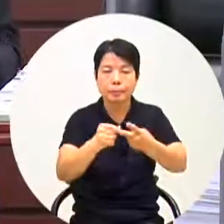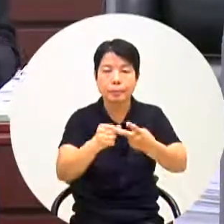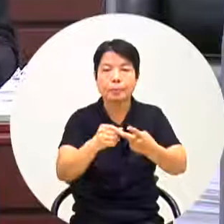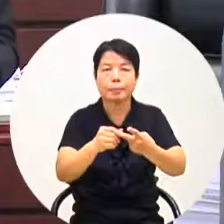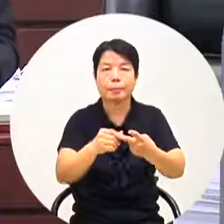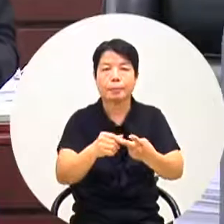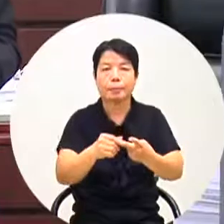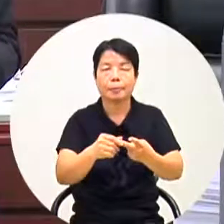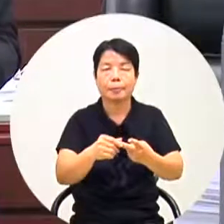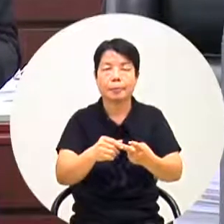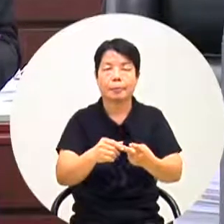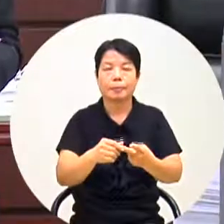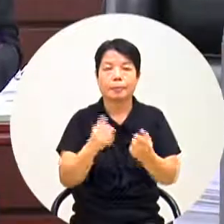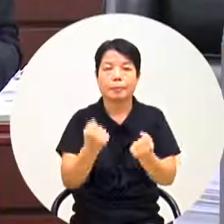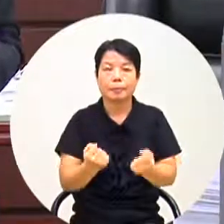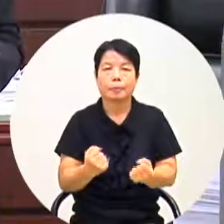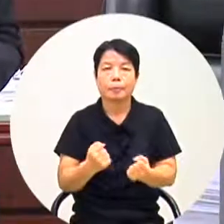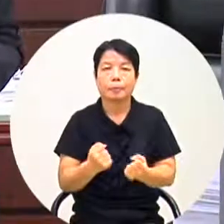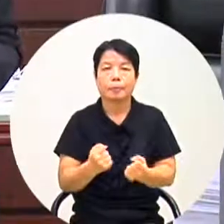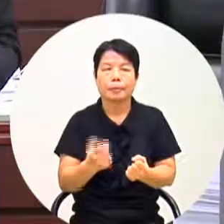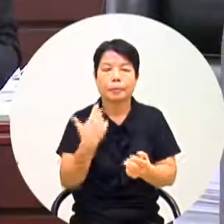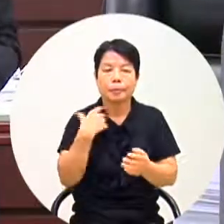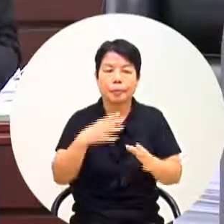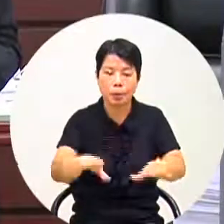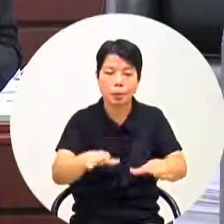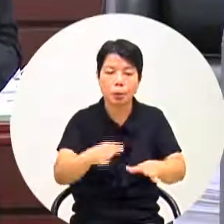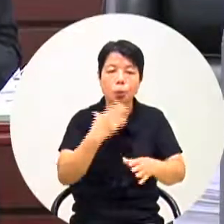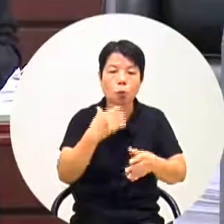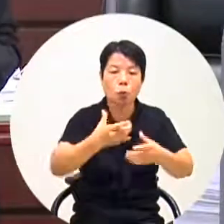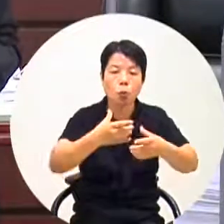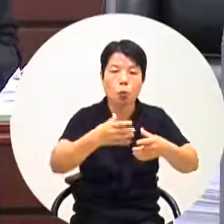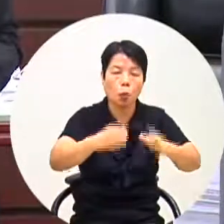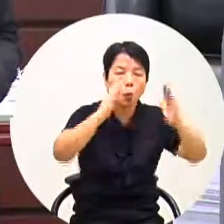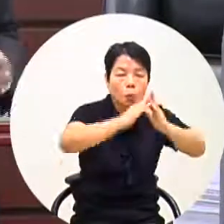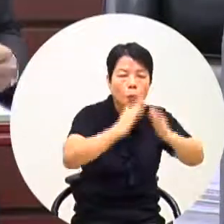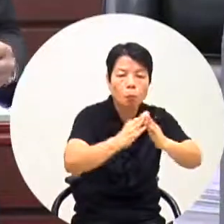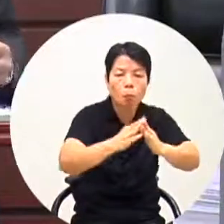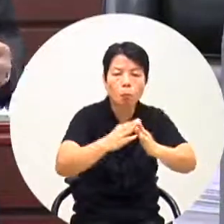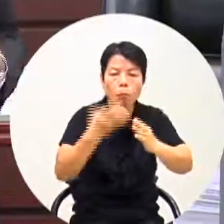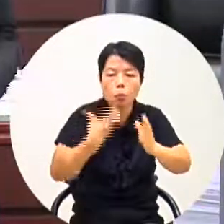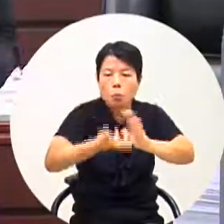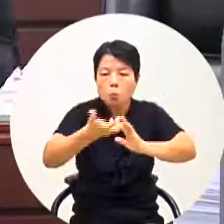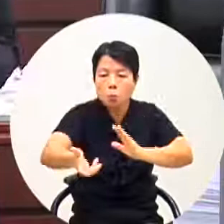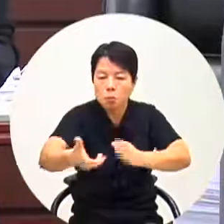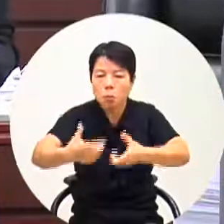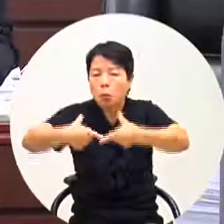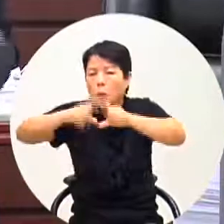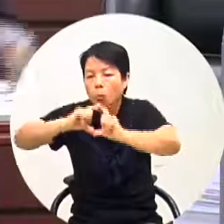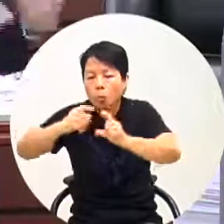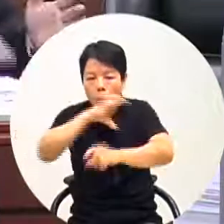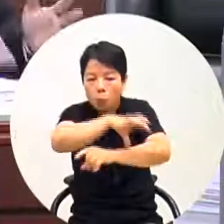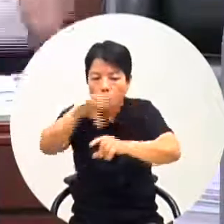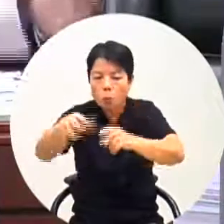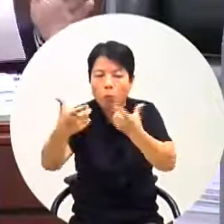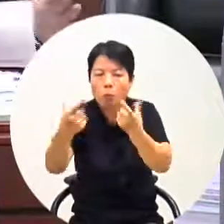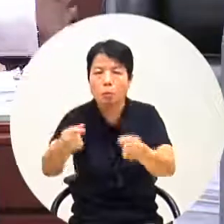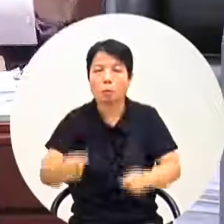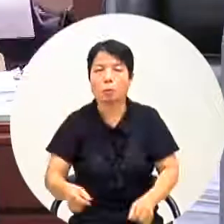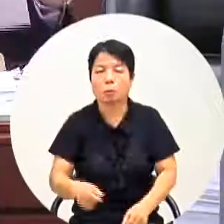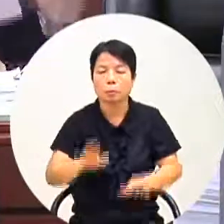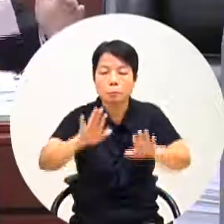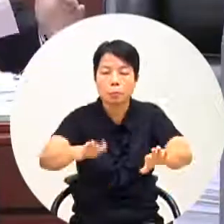的在所谓盖回原房型这个部分，我想在这边跟议员说明一下，其实就是说今天如